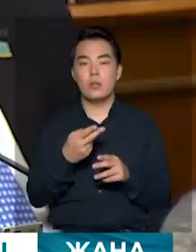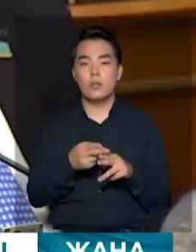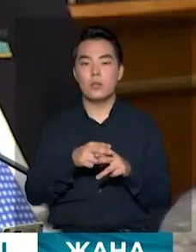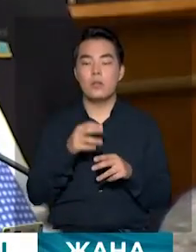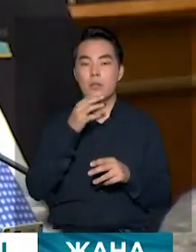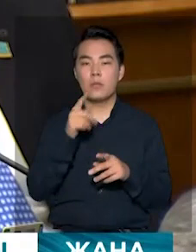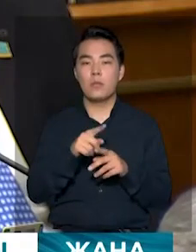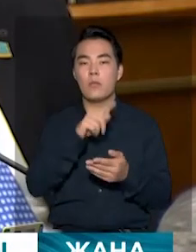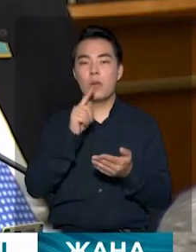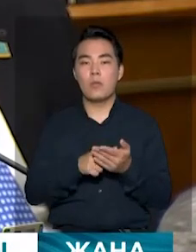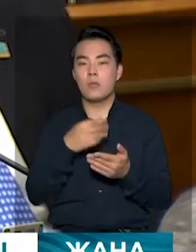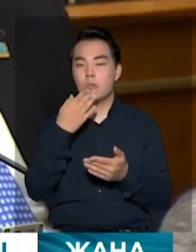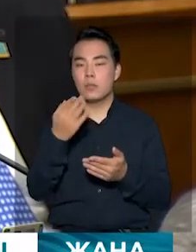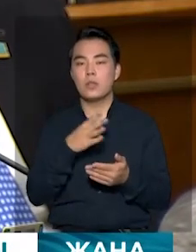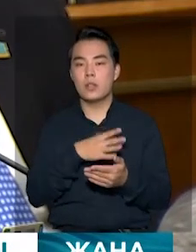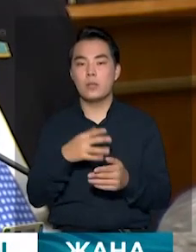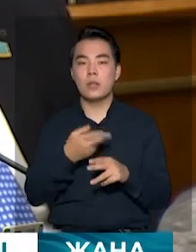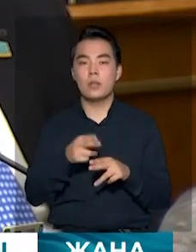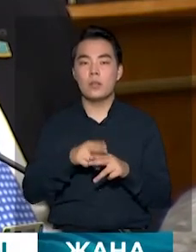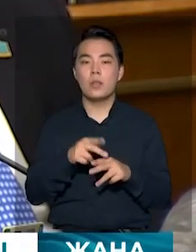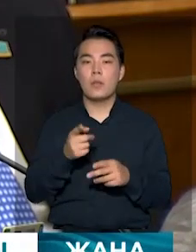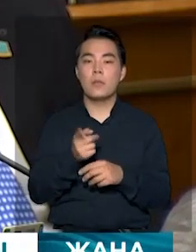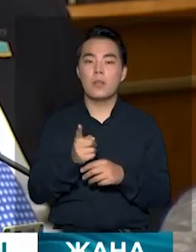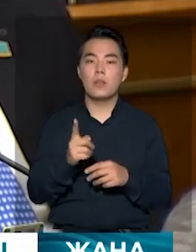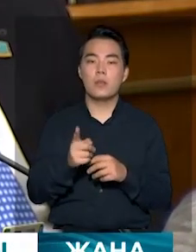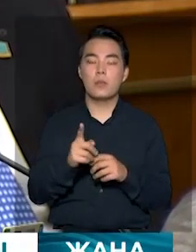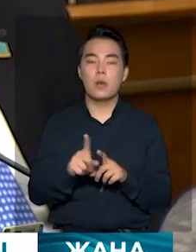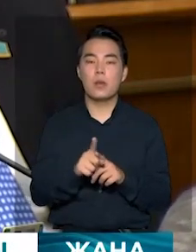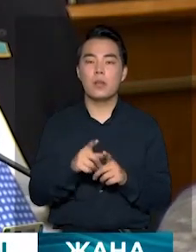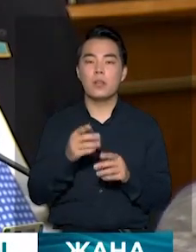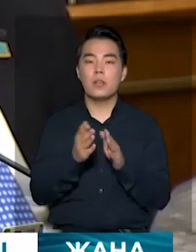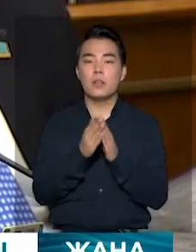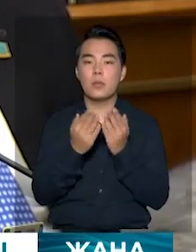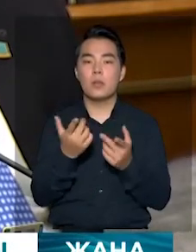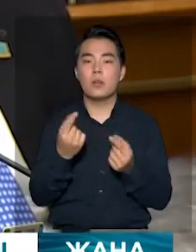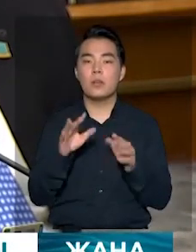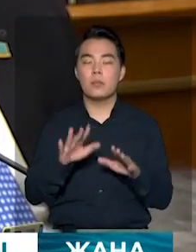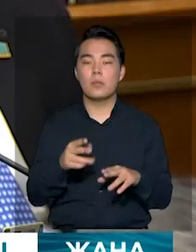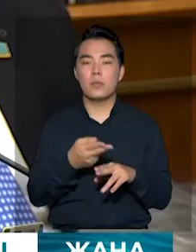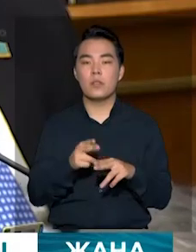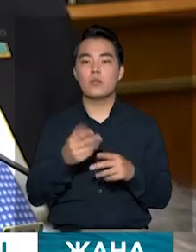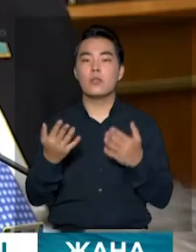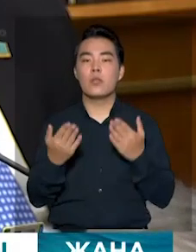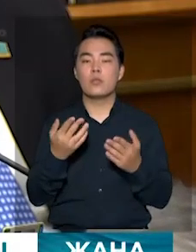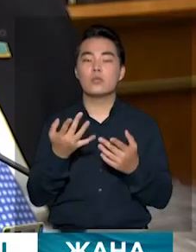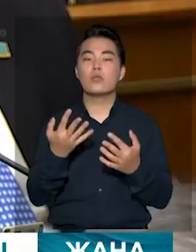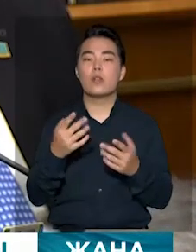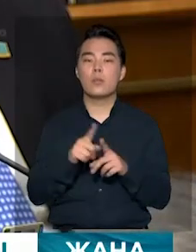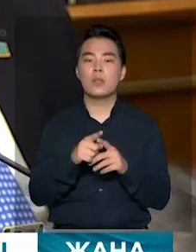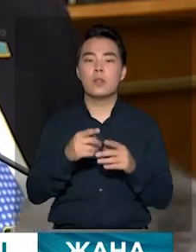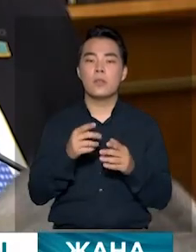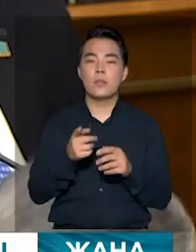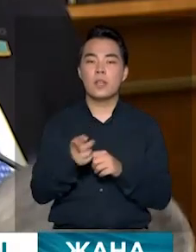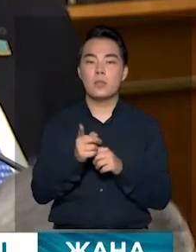жоқпын. Мен сізден қанша балықшыны даярладыңыздар? Қанша балықшы диплом алып ауылға барды? Қанша балықшы үй алды?